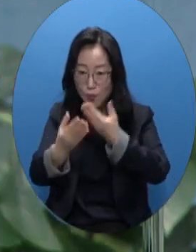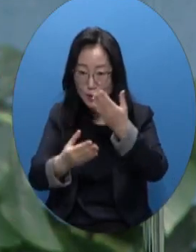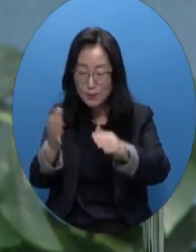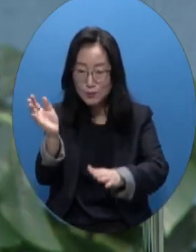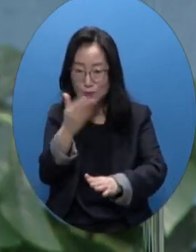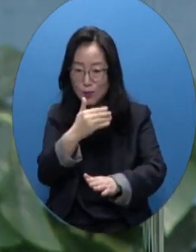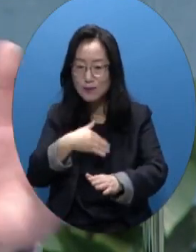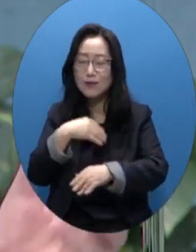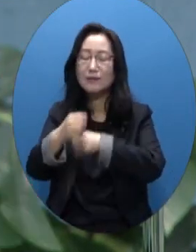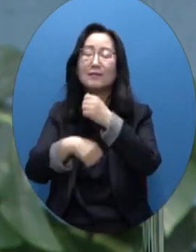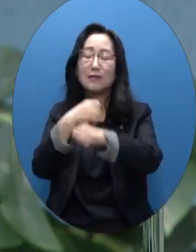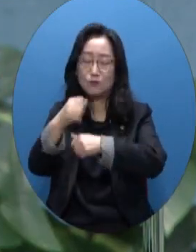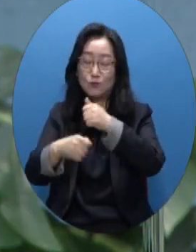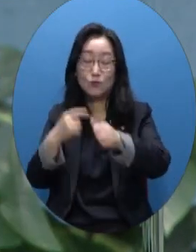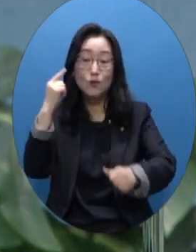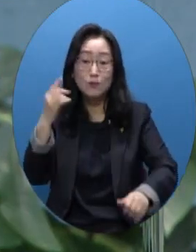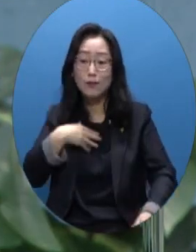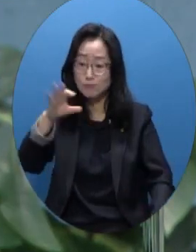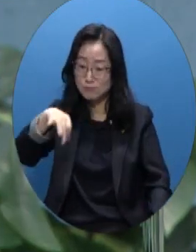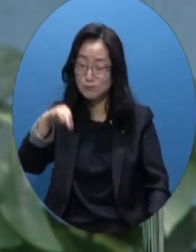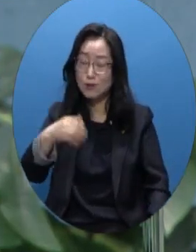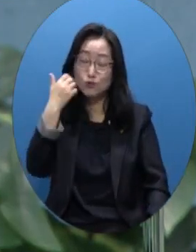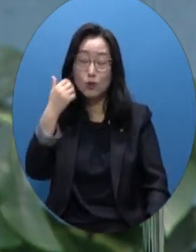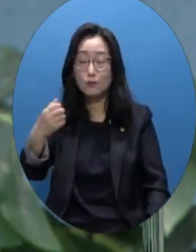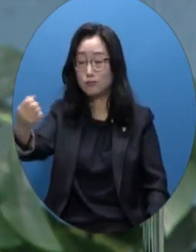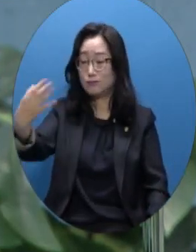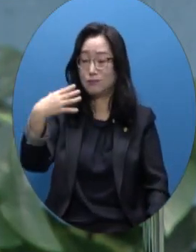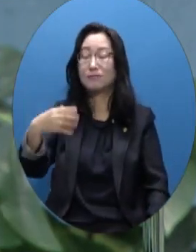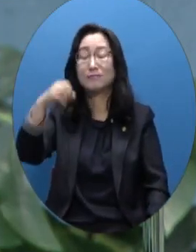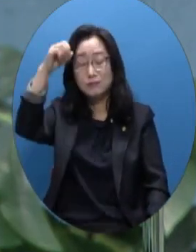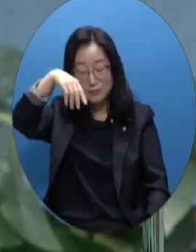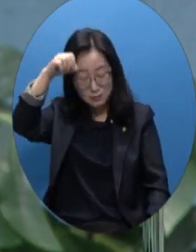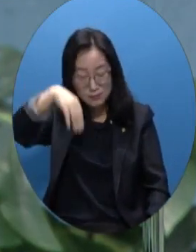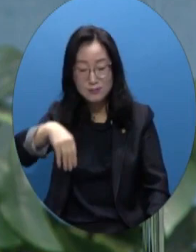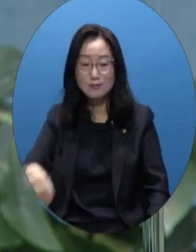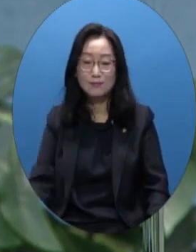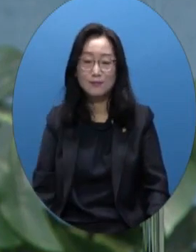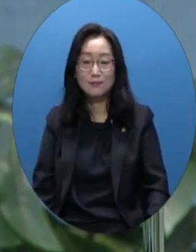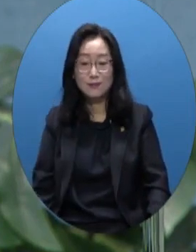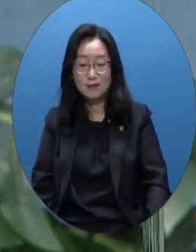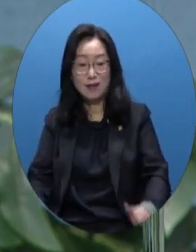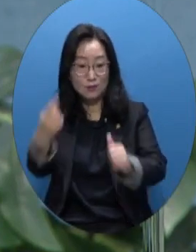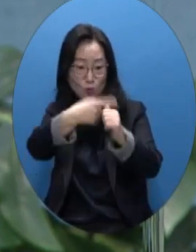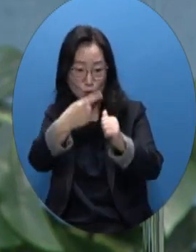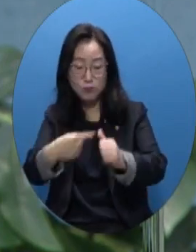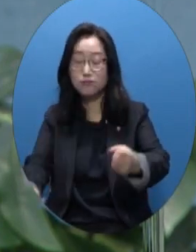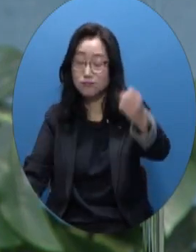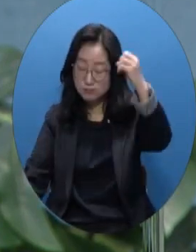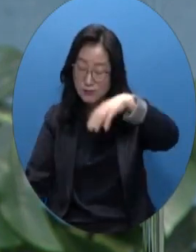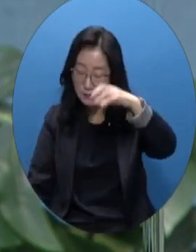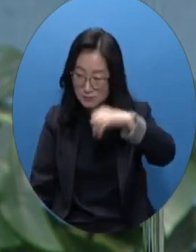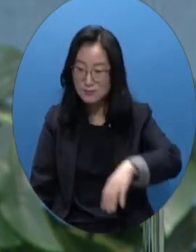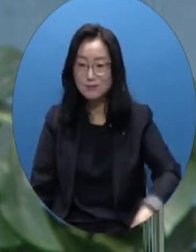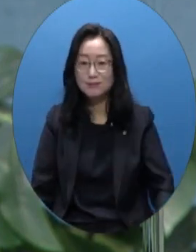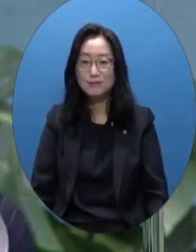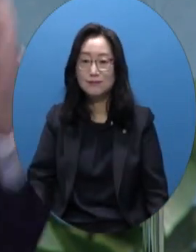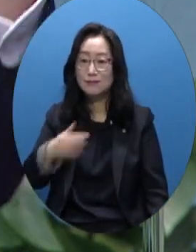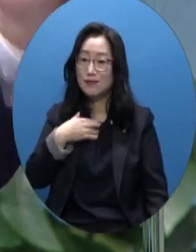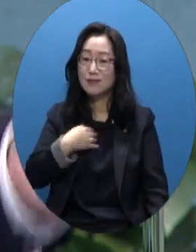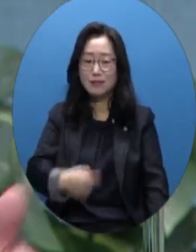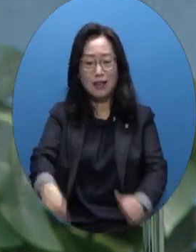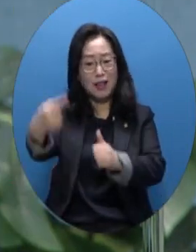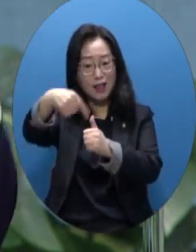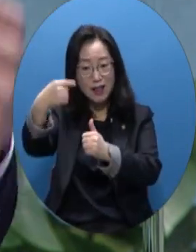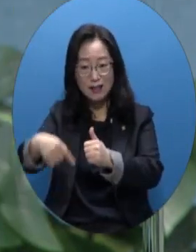맙니다 나나 못 아닙니까 누가 나한테 뭐라 그래도 난 아무것도 아니니까 누가 날 욕도 난 아무것도 아니니까 뭐 당시의